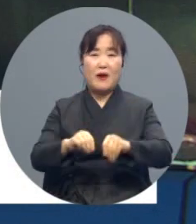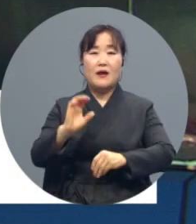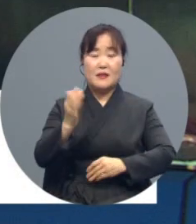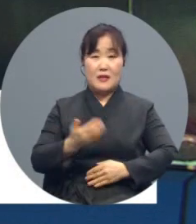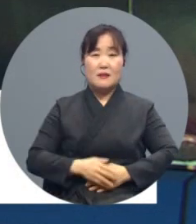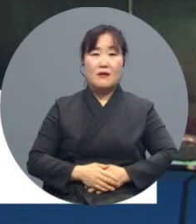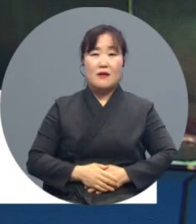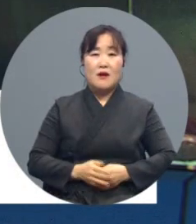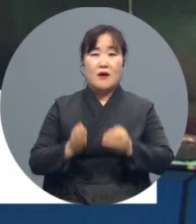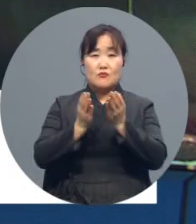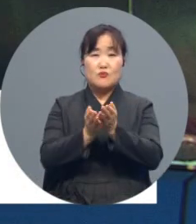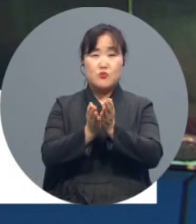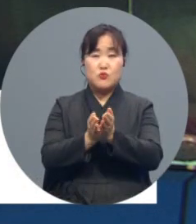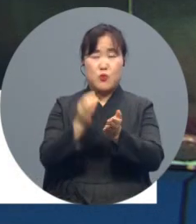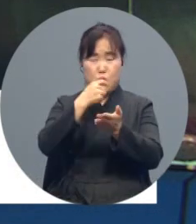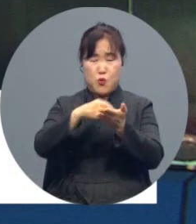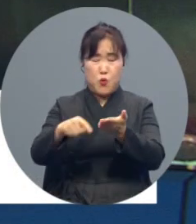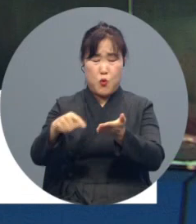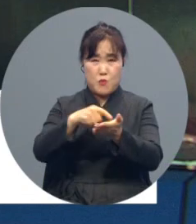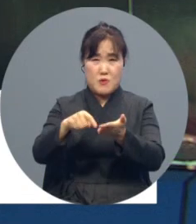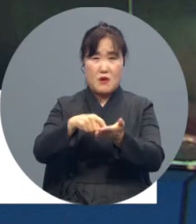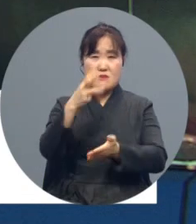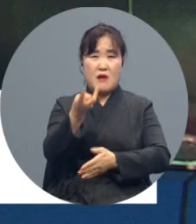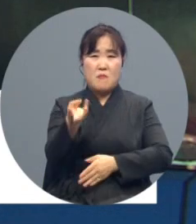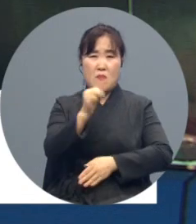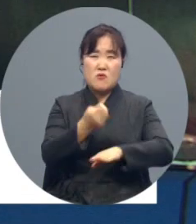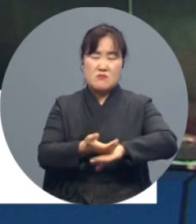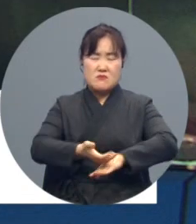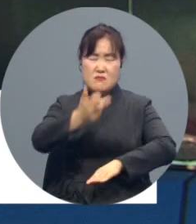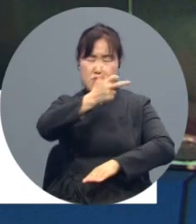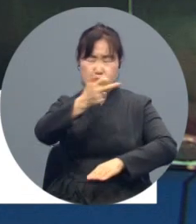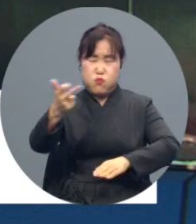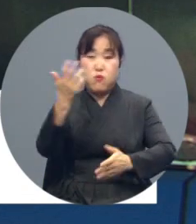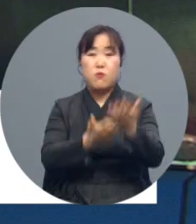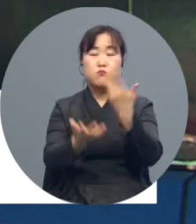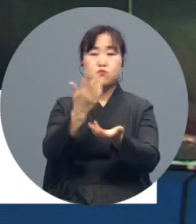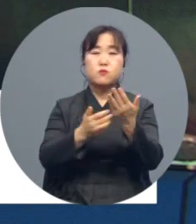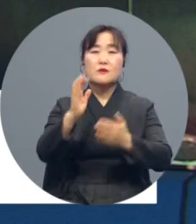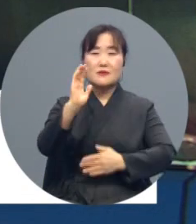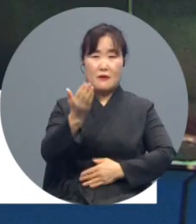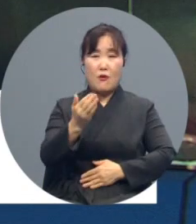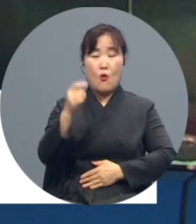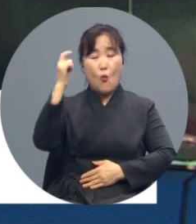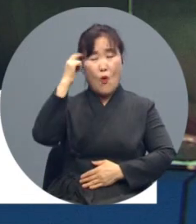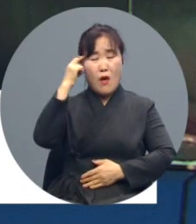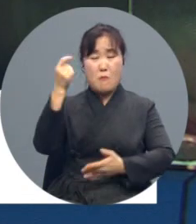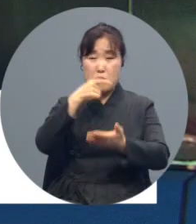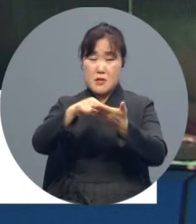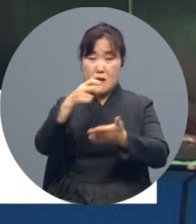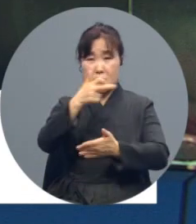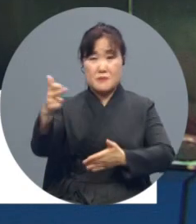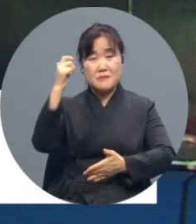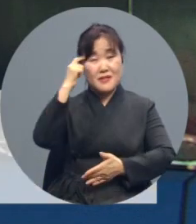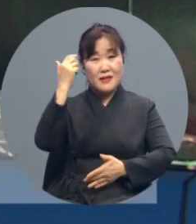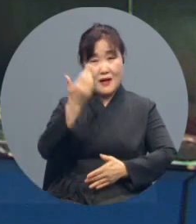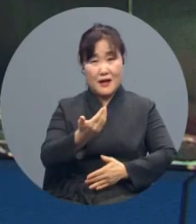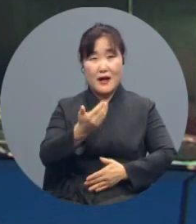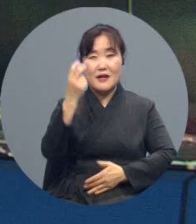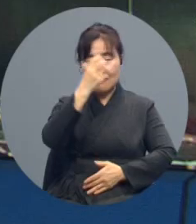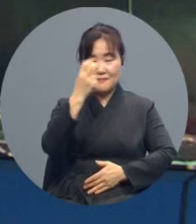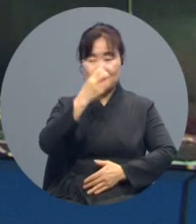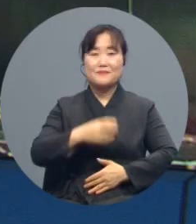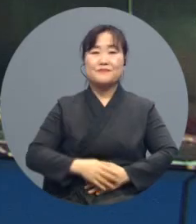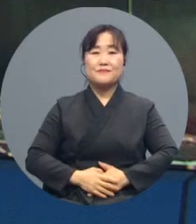꺼졌습니다. 추산된 피해 규모만 3억 원이 넘는 대형 화재 사고였는데요. 왜 이렇게 피해가 컸는지 김윤아